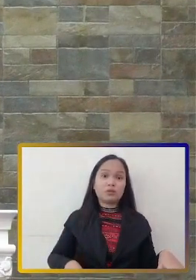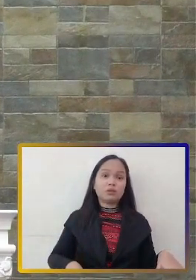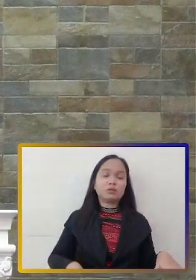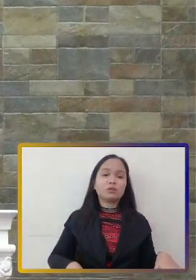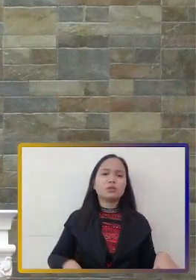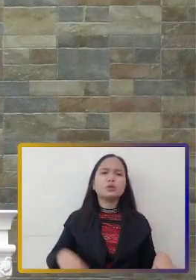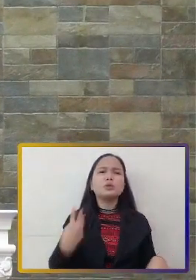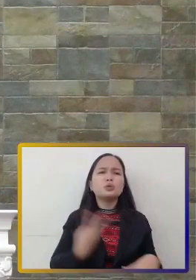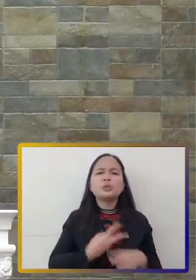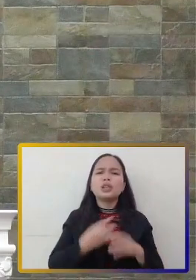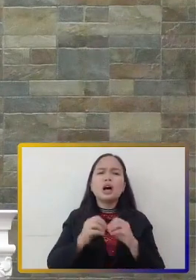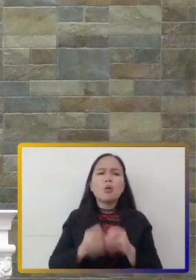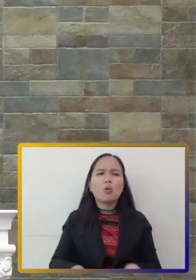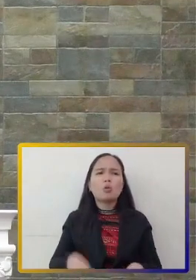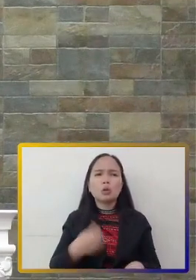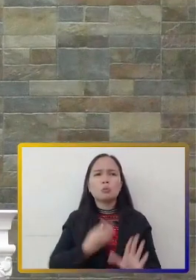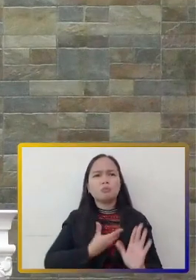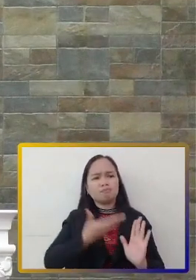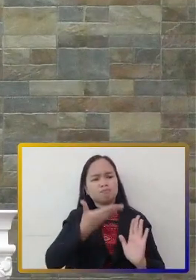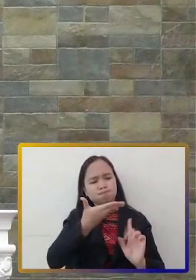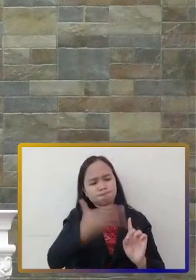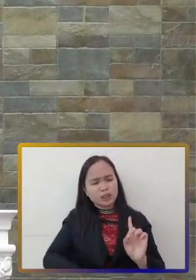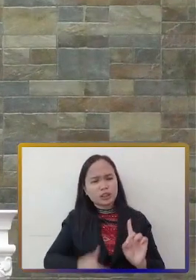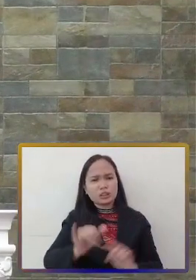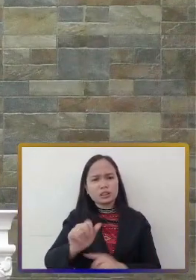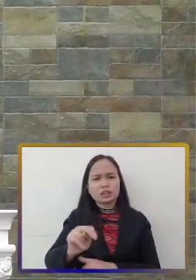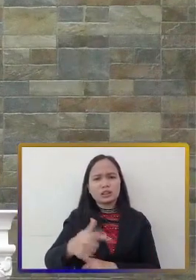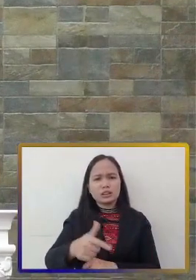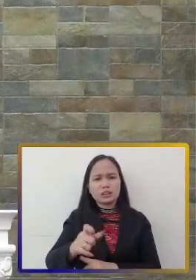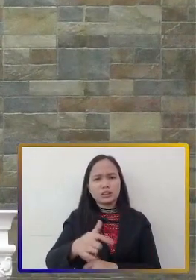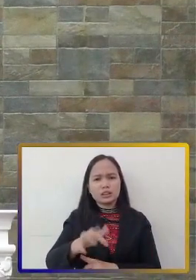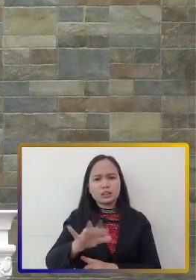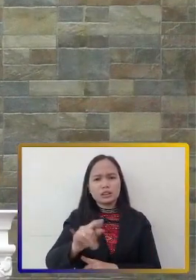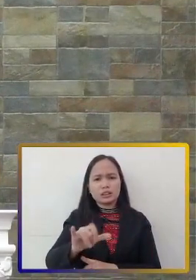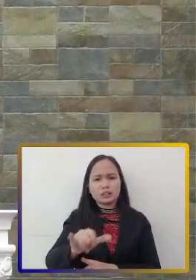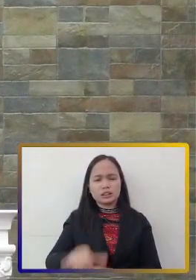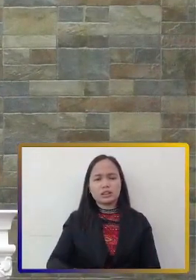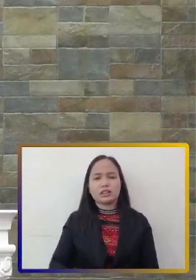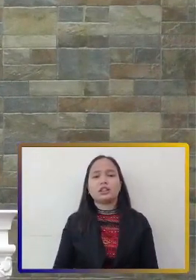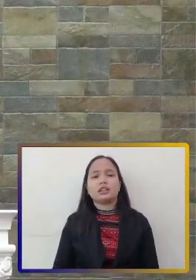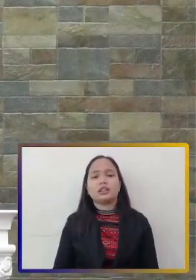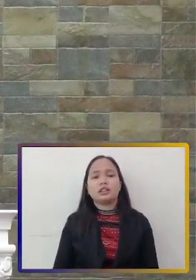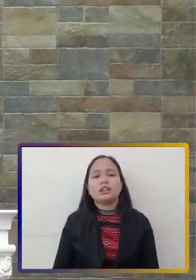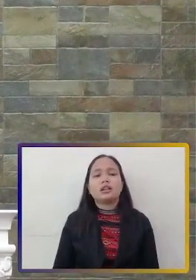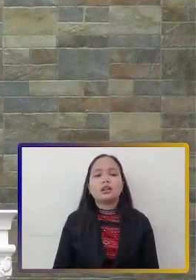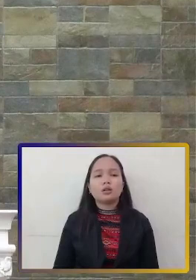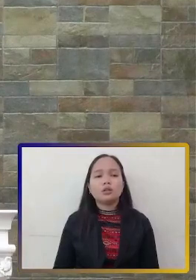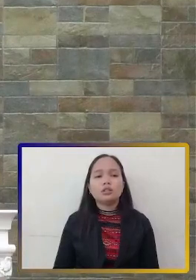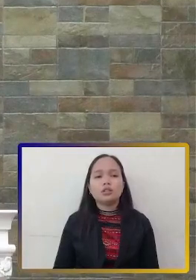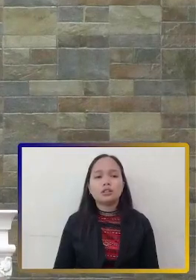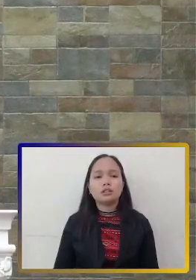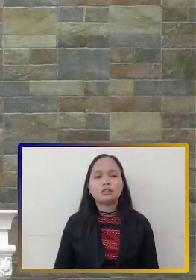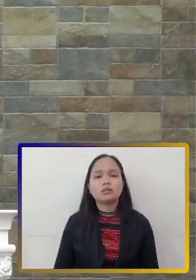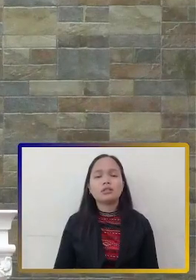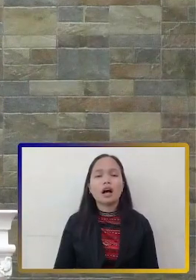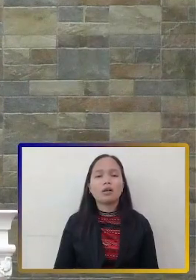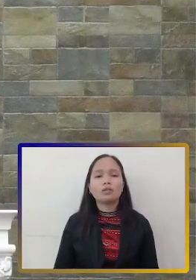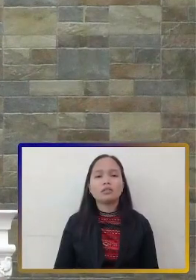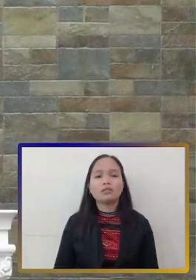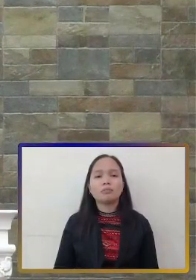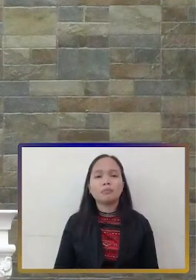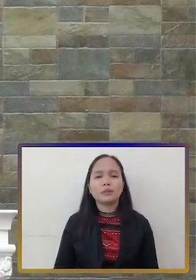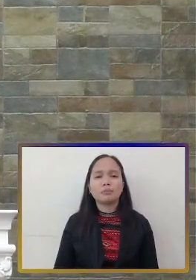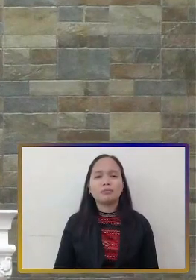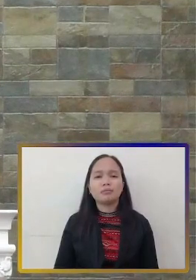We're losing our integrity. And do you understand why we are losing our integrity? Because we're